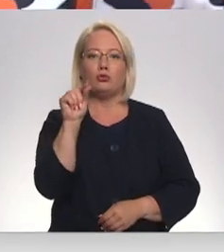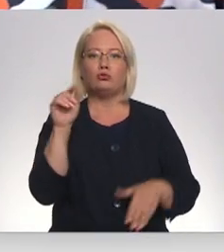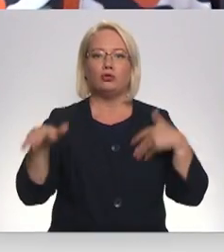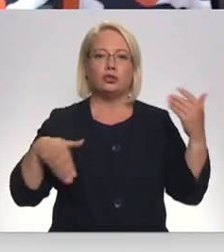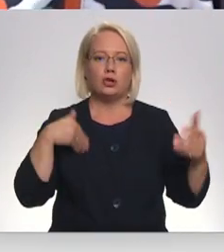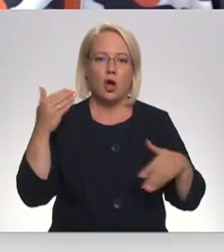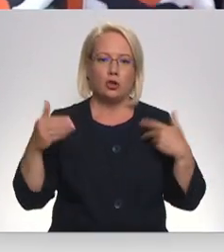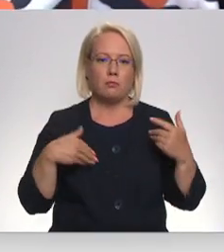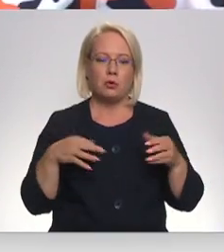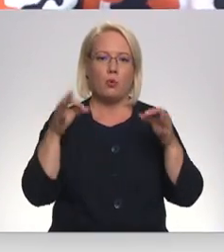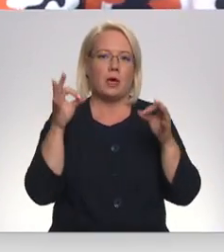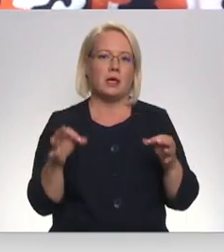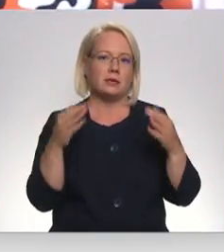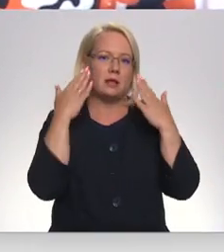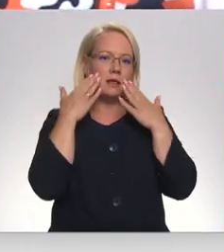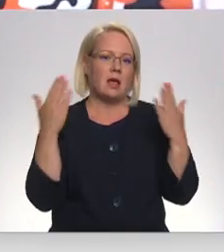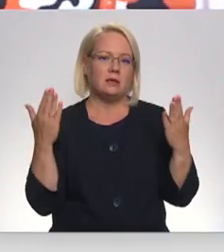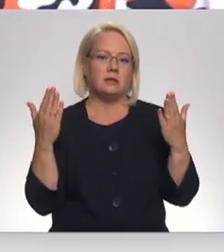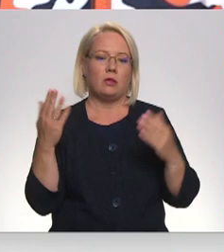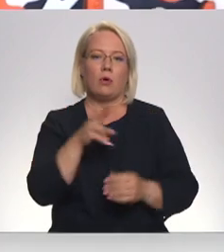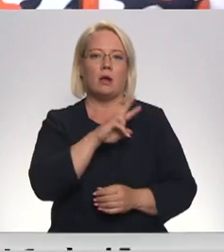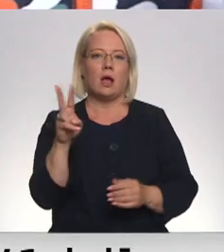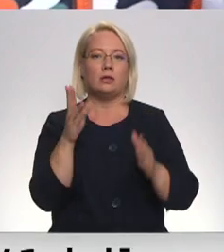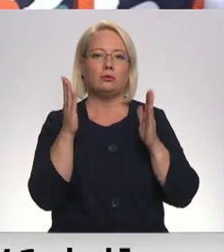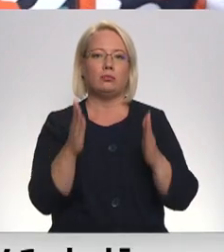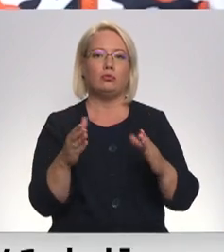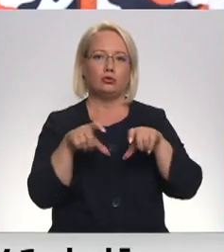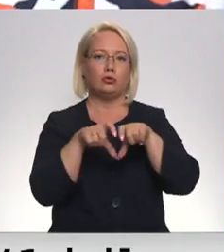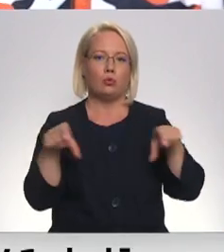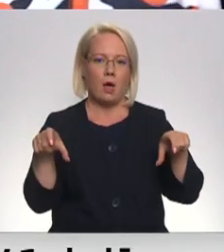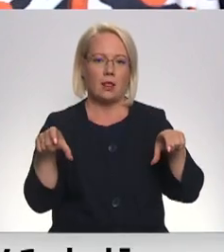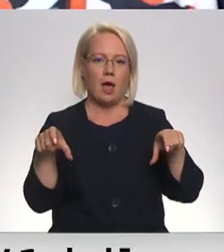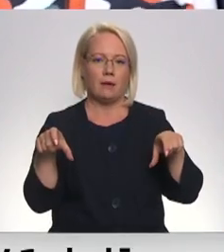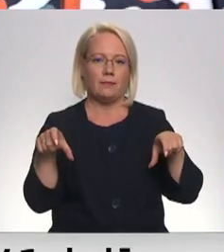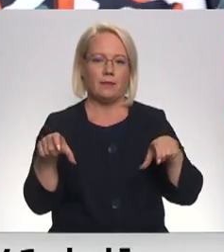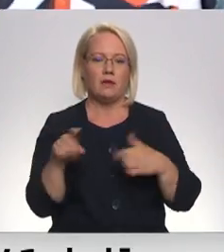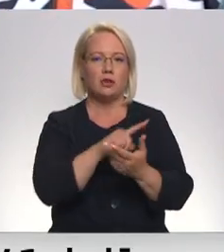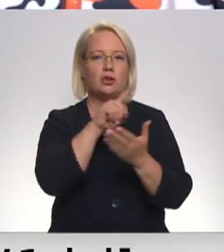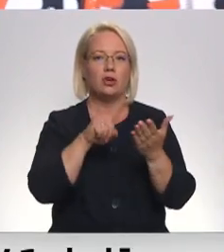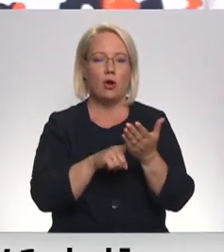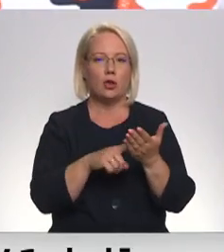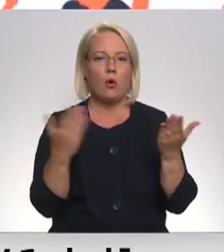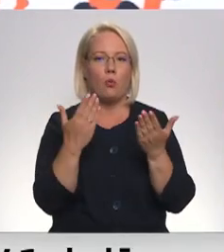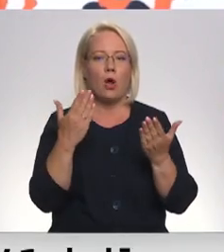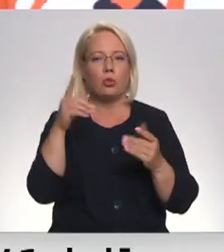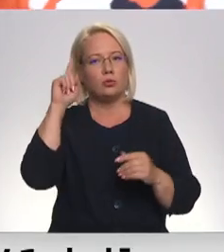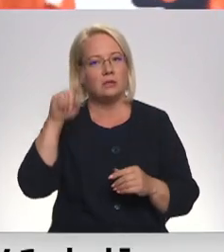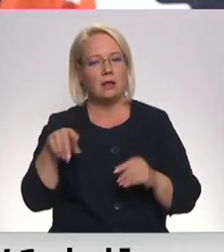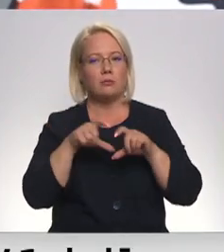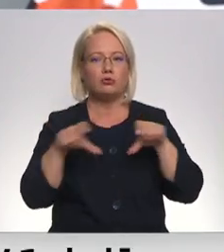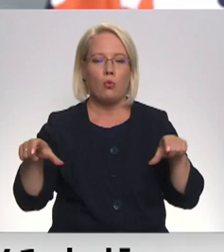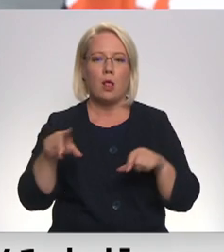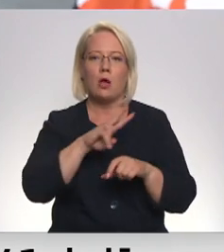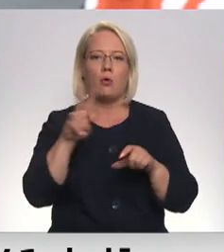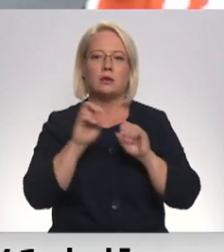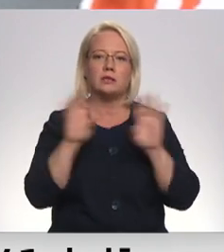es īsti nezinu, kas būs skolā. Nu, un ko tu zini par skolu, ko tev ir stāstījuši, kas